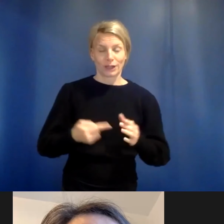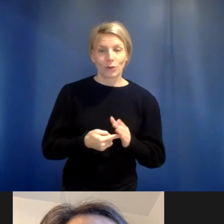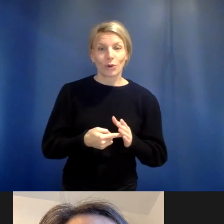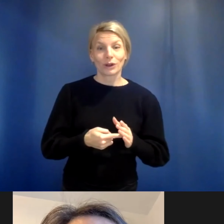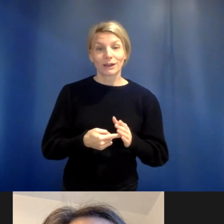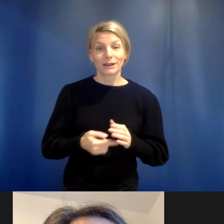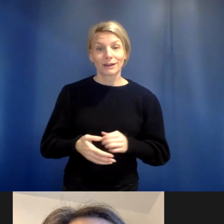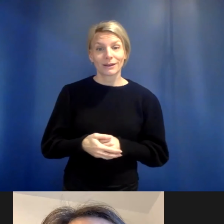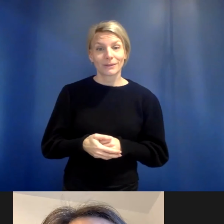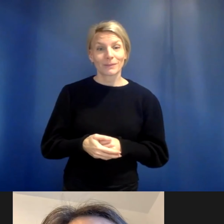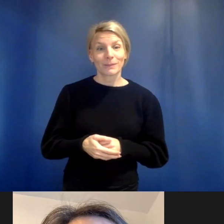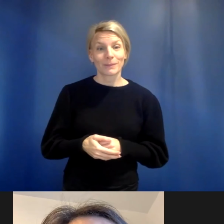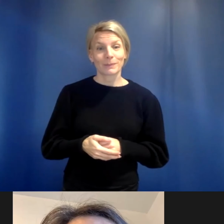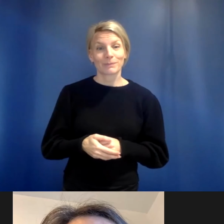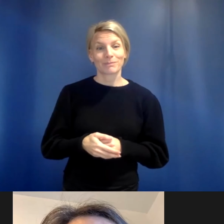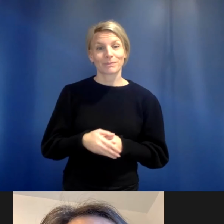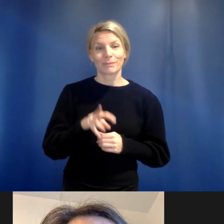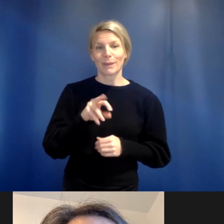Ja.